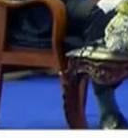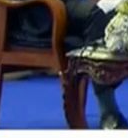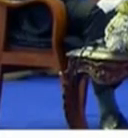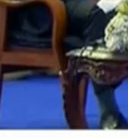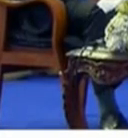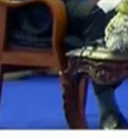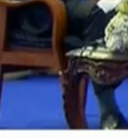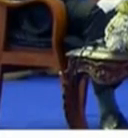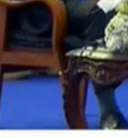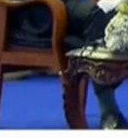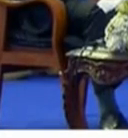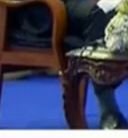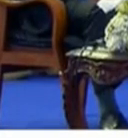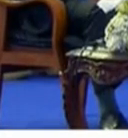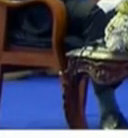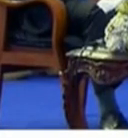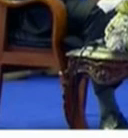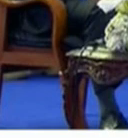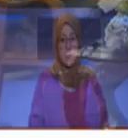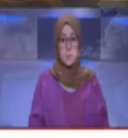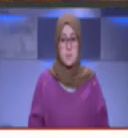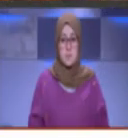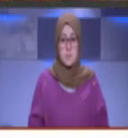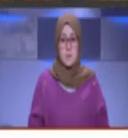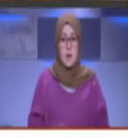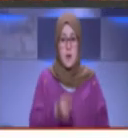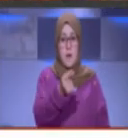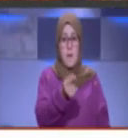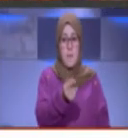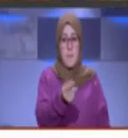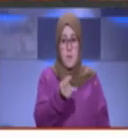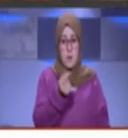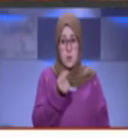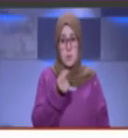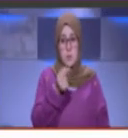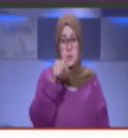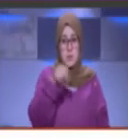كمان من شعب مصر الحقيقة.